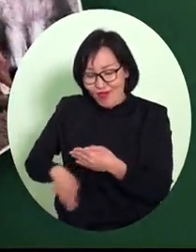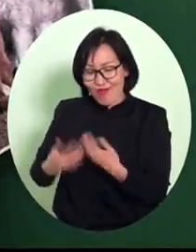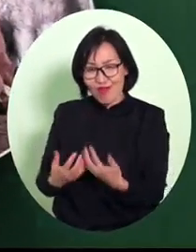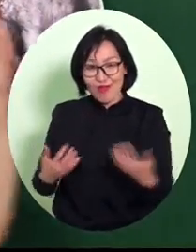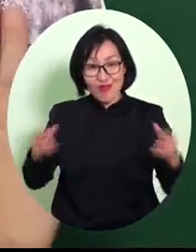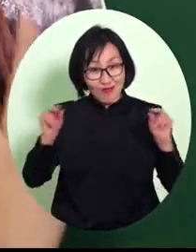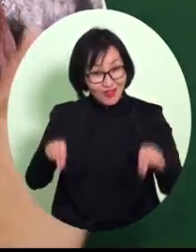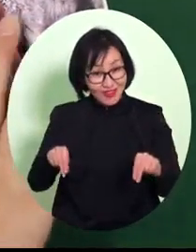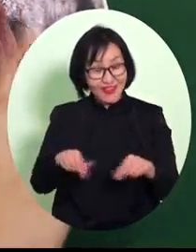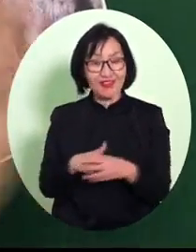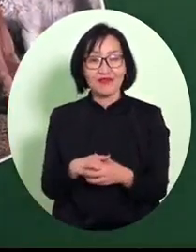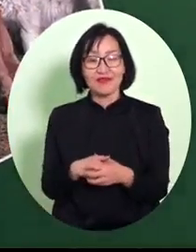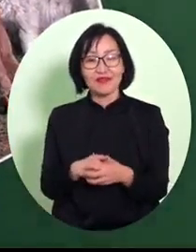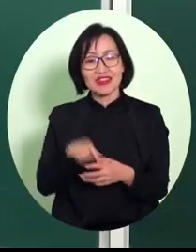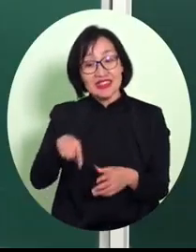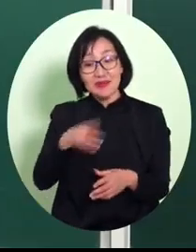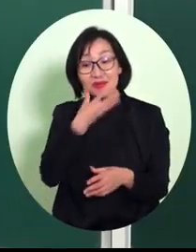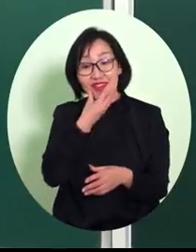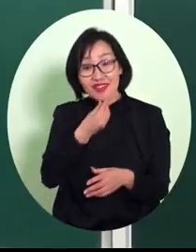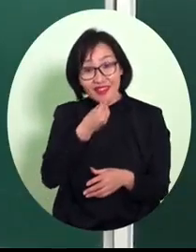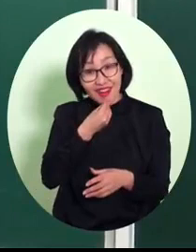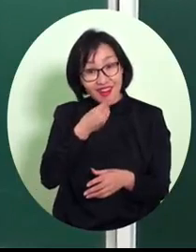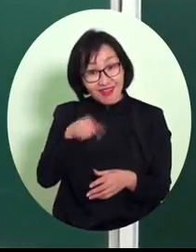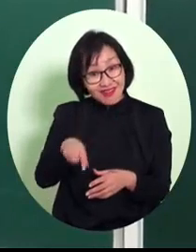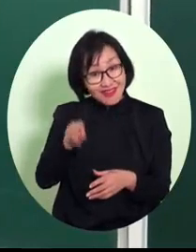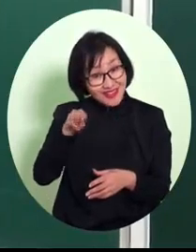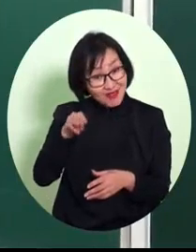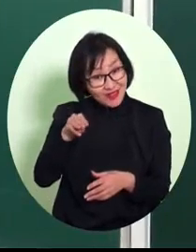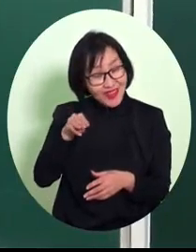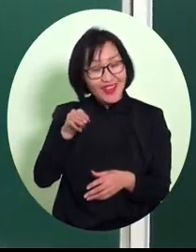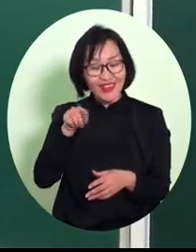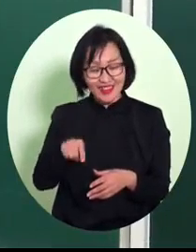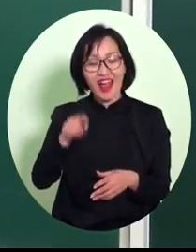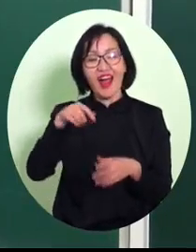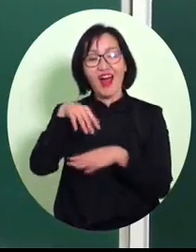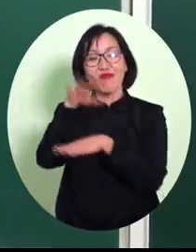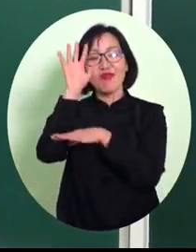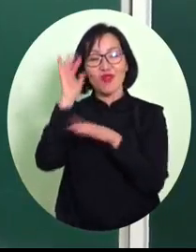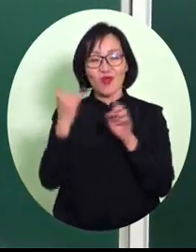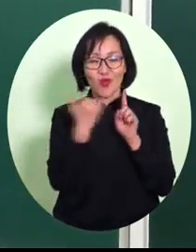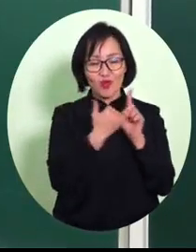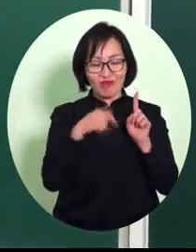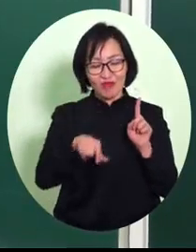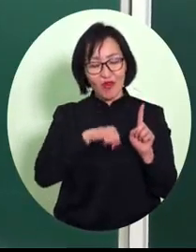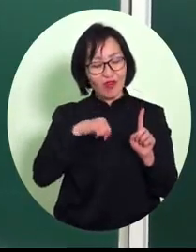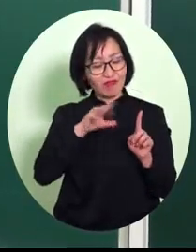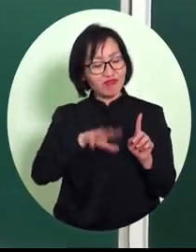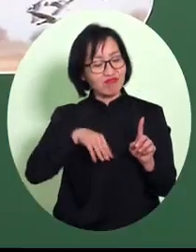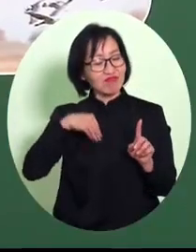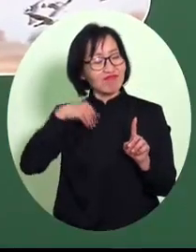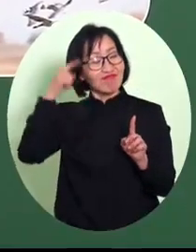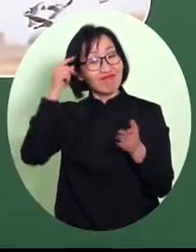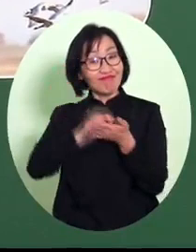ээ. За ийм сайхан байдаг учраас хаврын үлрэлийг зохиолж сэтгэж